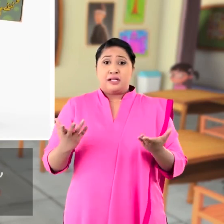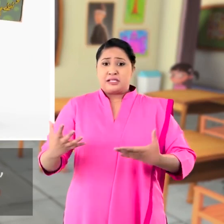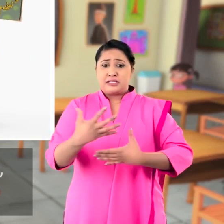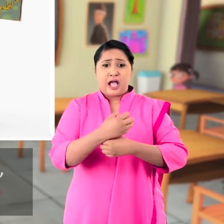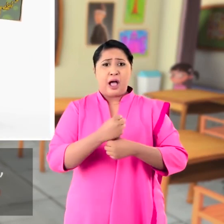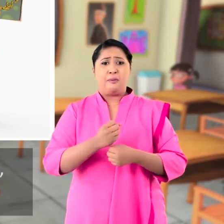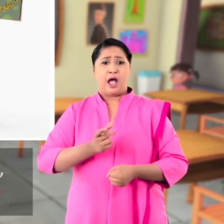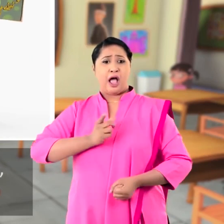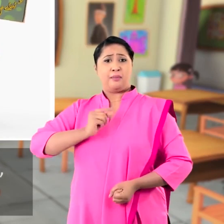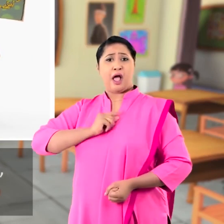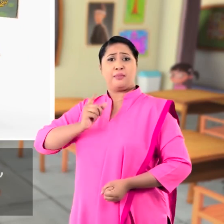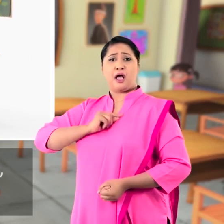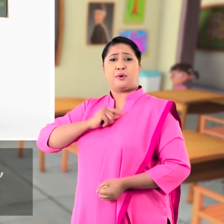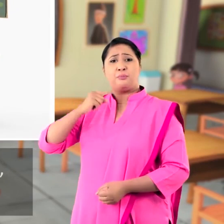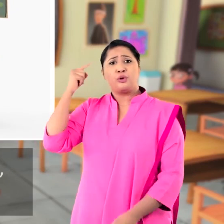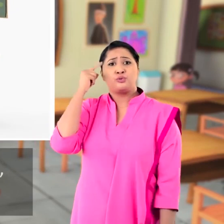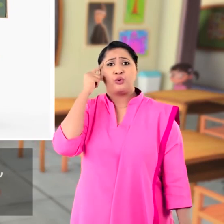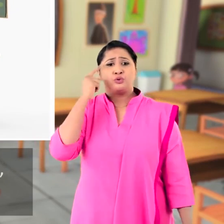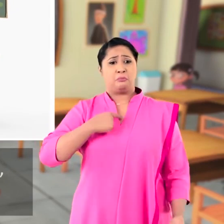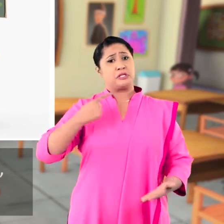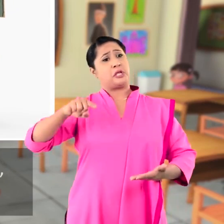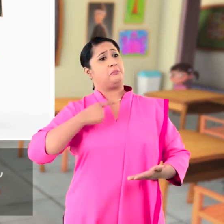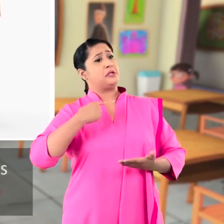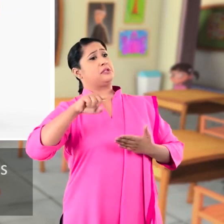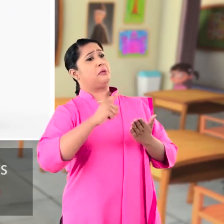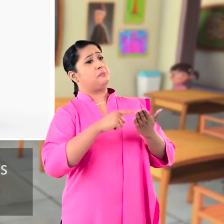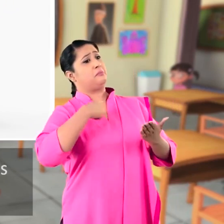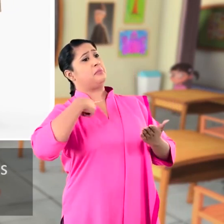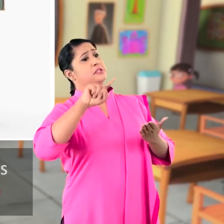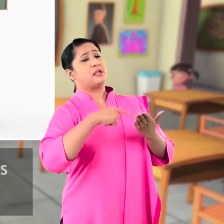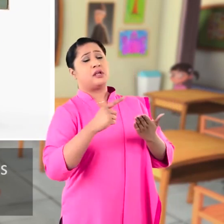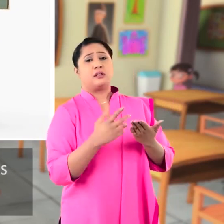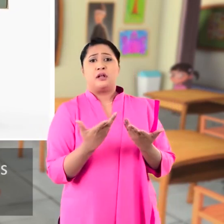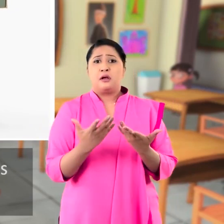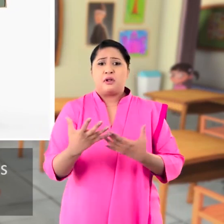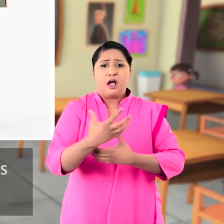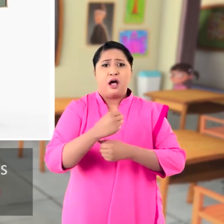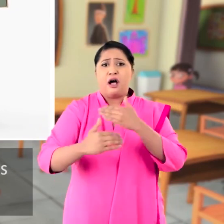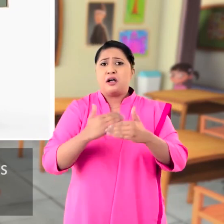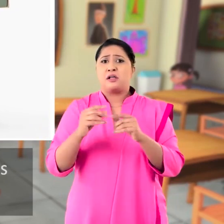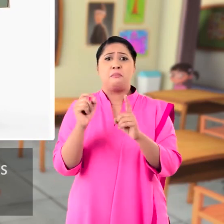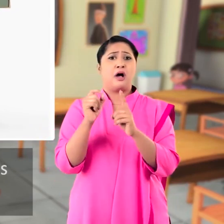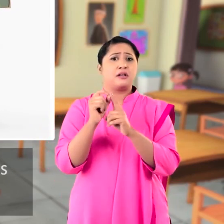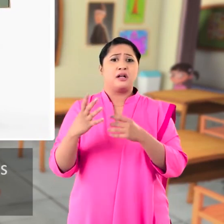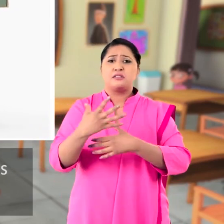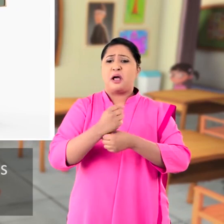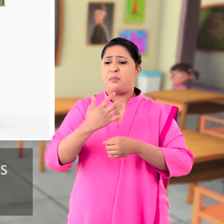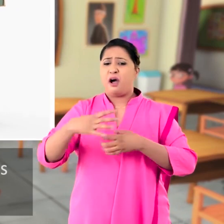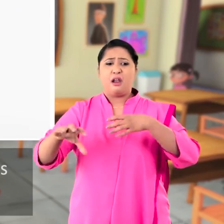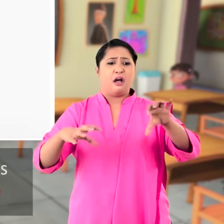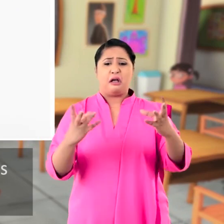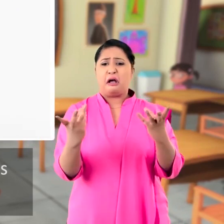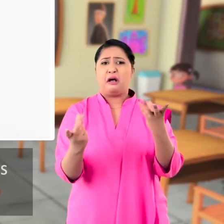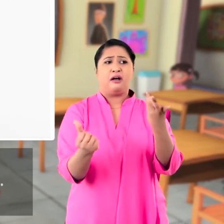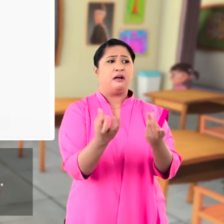इसी तरह हर कोई समझे कि सिर्फ वो ही सही है तो आहिस्ता आहिस्ता पाकिस्तान में सब एक दूसरे से अलग